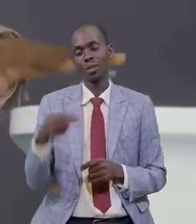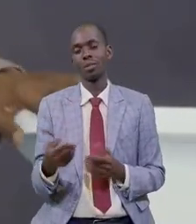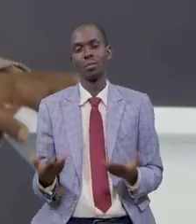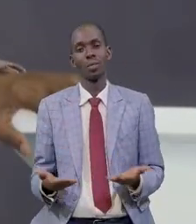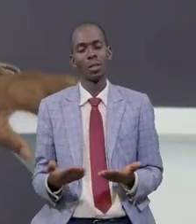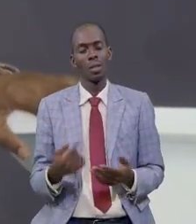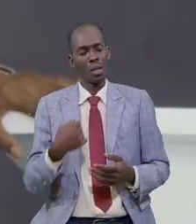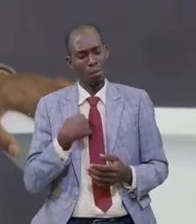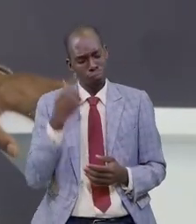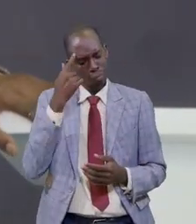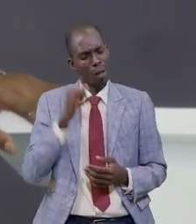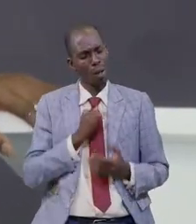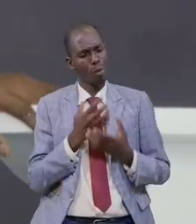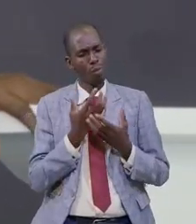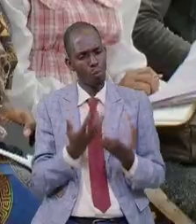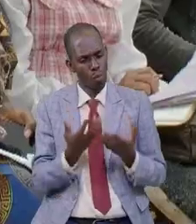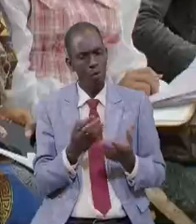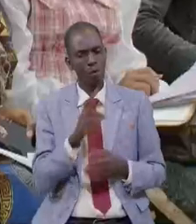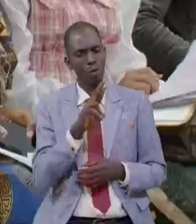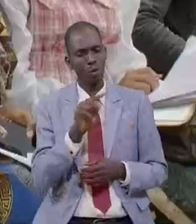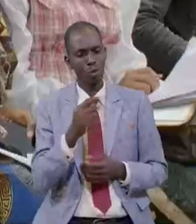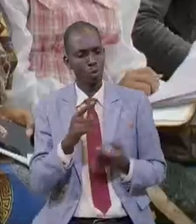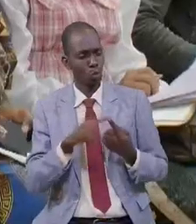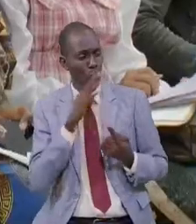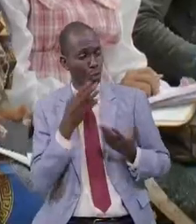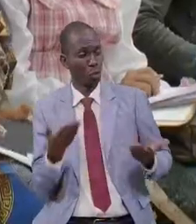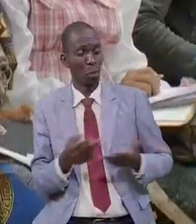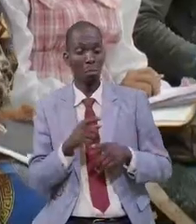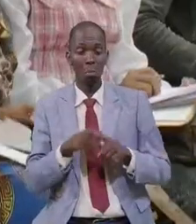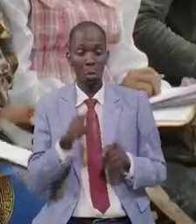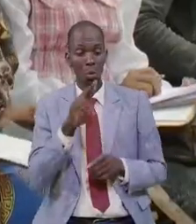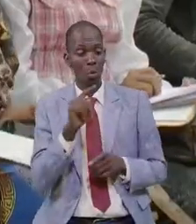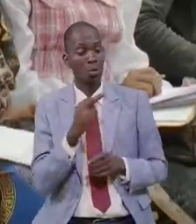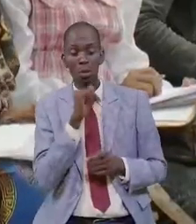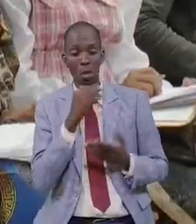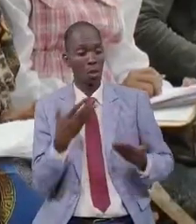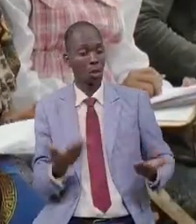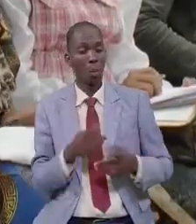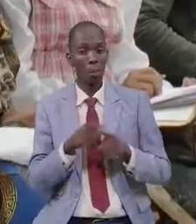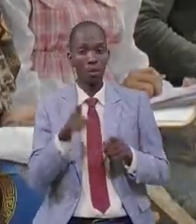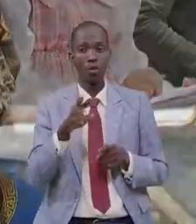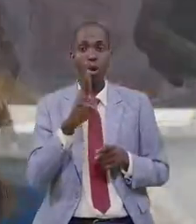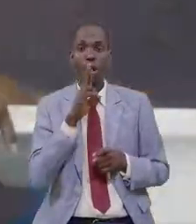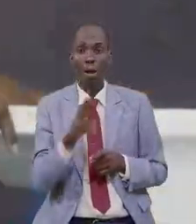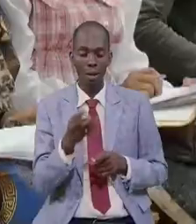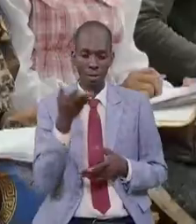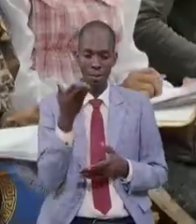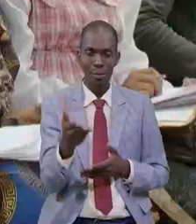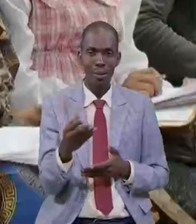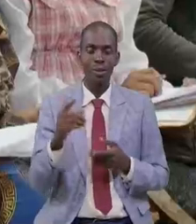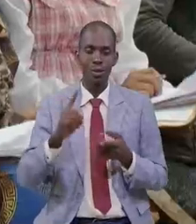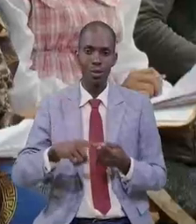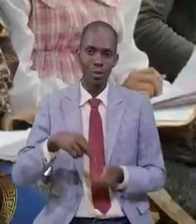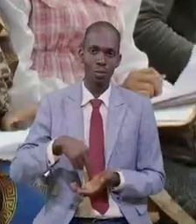toi ma fille là-bas c'est toi qui va tenir à la place de rut et tu vas tenir